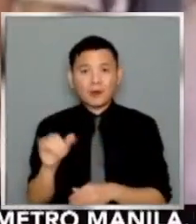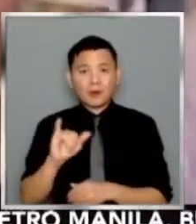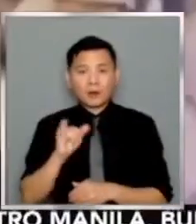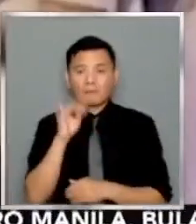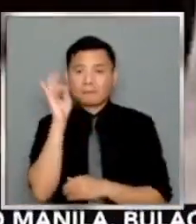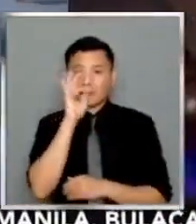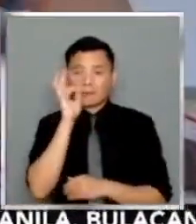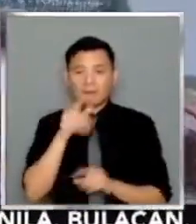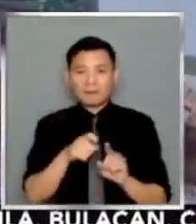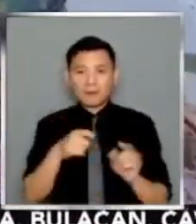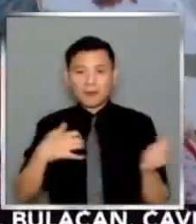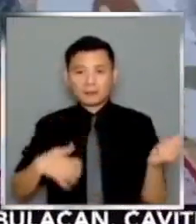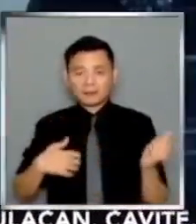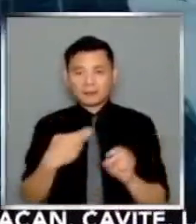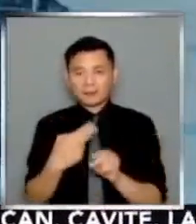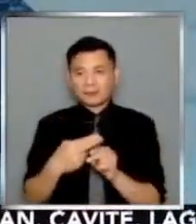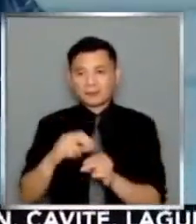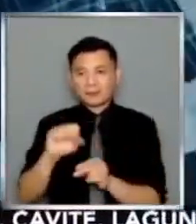Shanti.